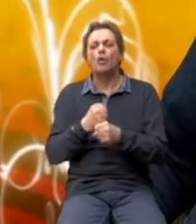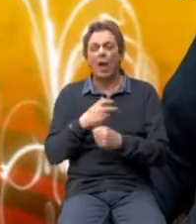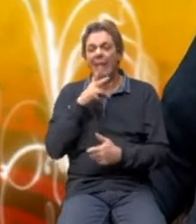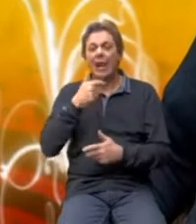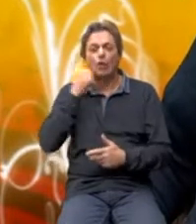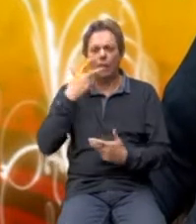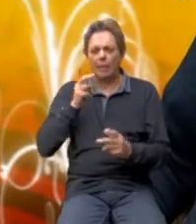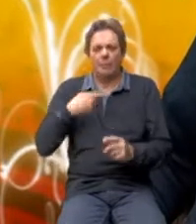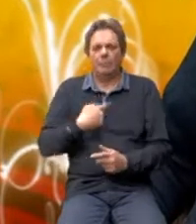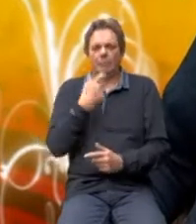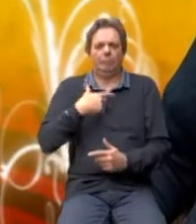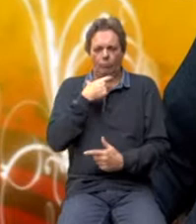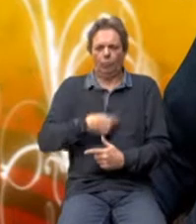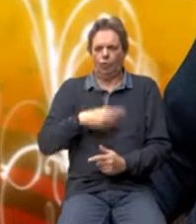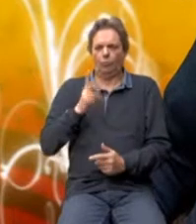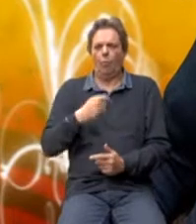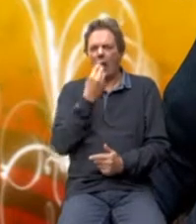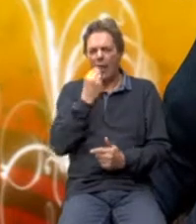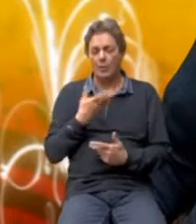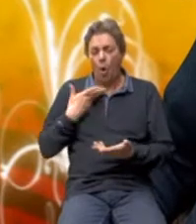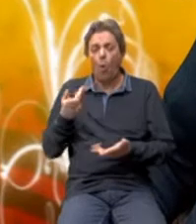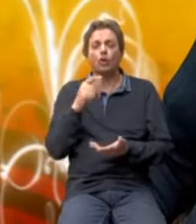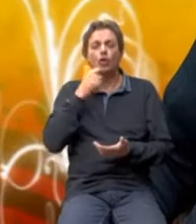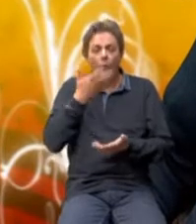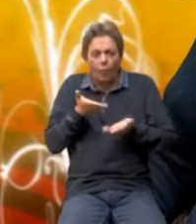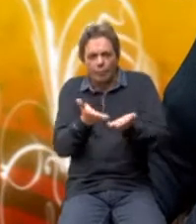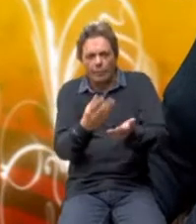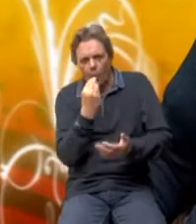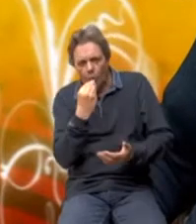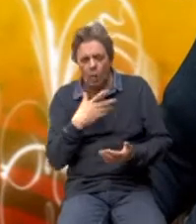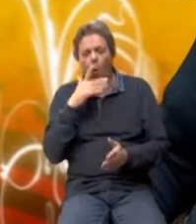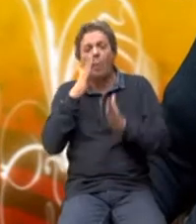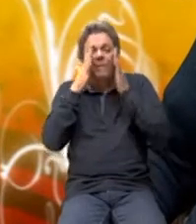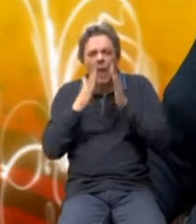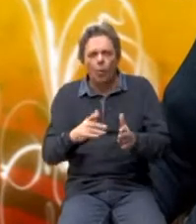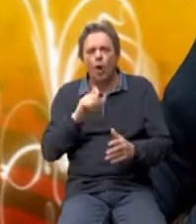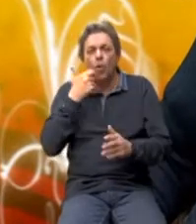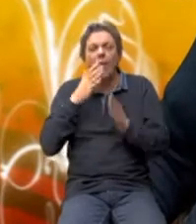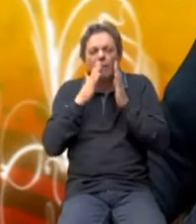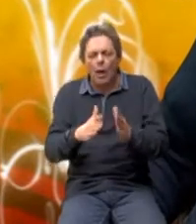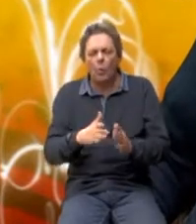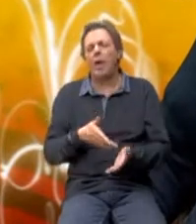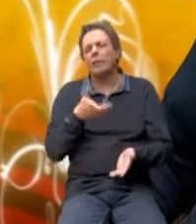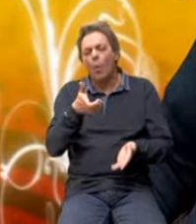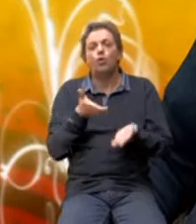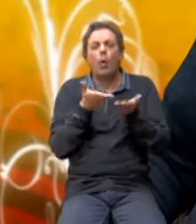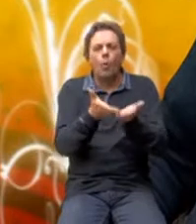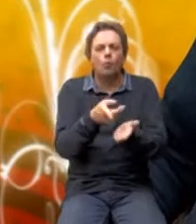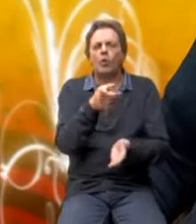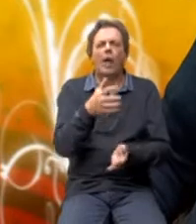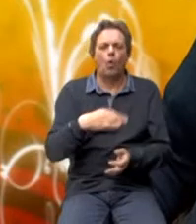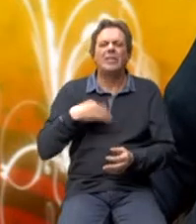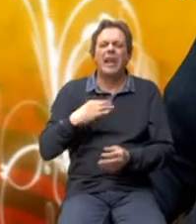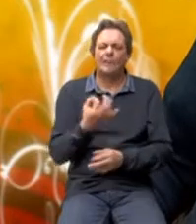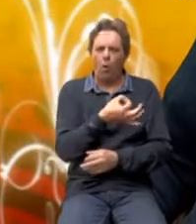Jel? E sada, ono što mu se ponudi, to je, vjeruje da je to što mu je ponuđeno zdravstveno ispravno,